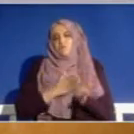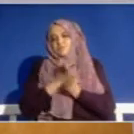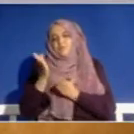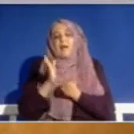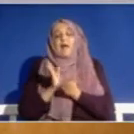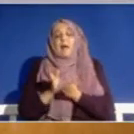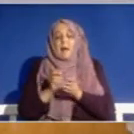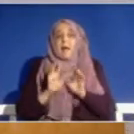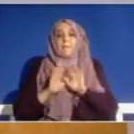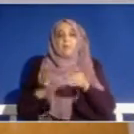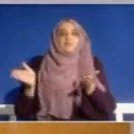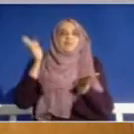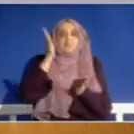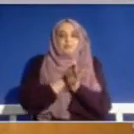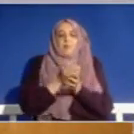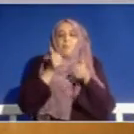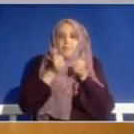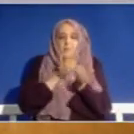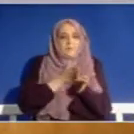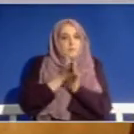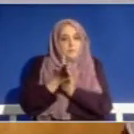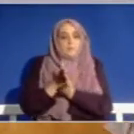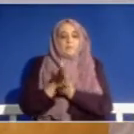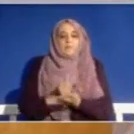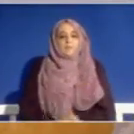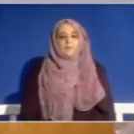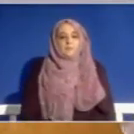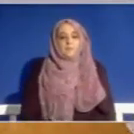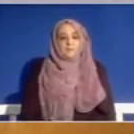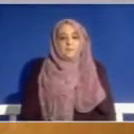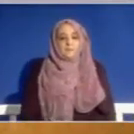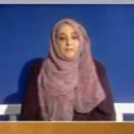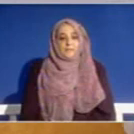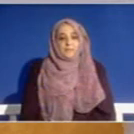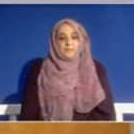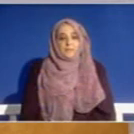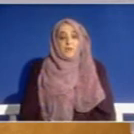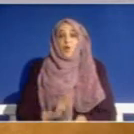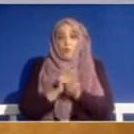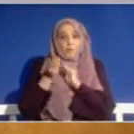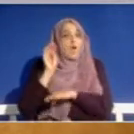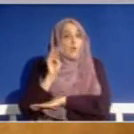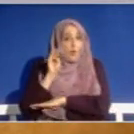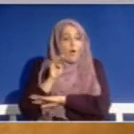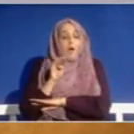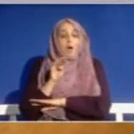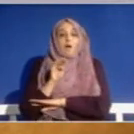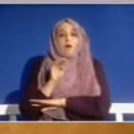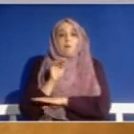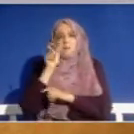ولما تاب صلح حاله واستقام وصار من الصالحين، من الدعاة ومن الزاهدين